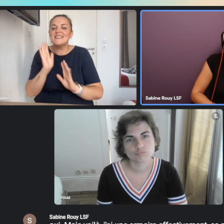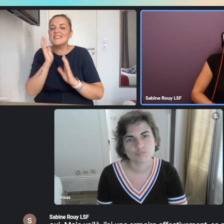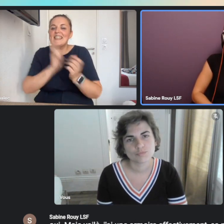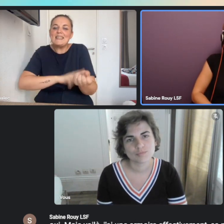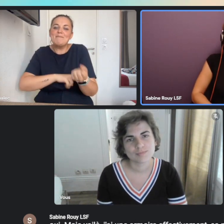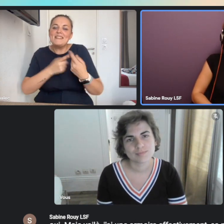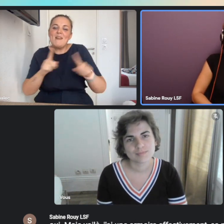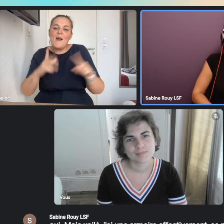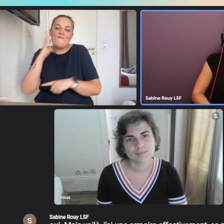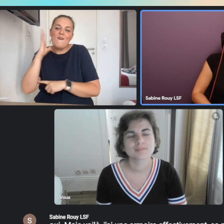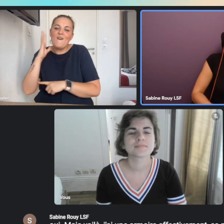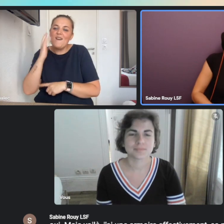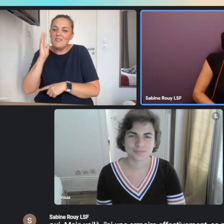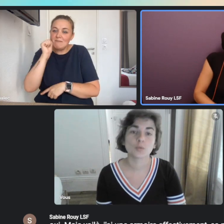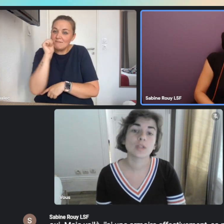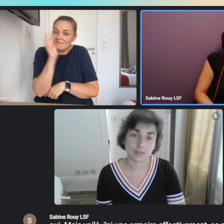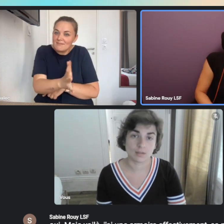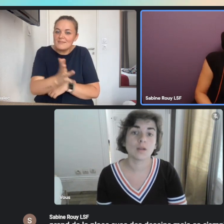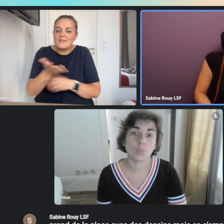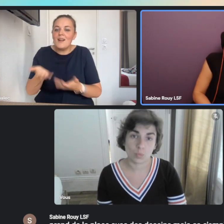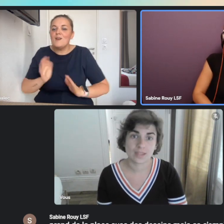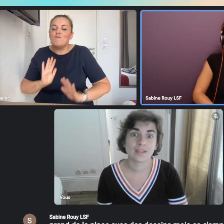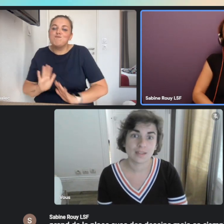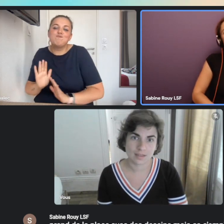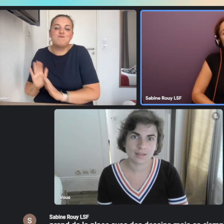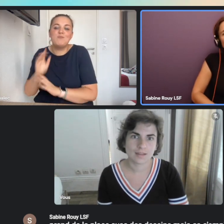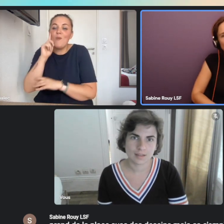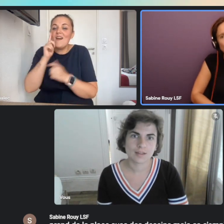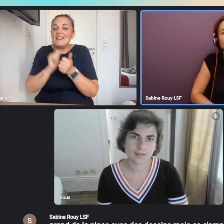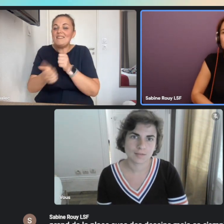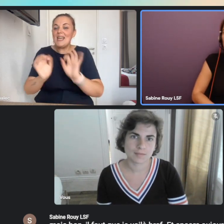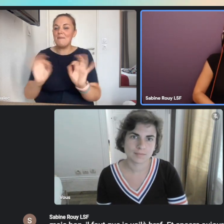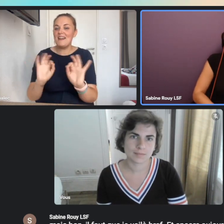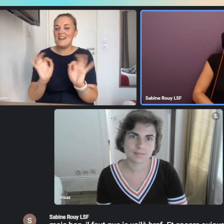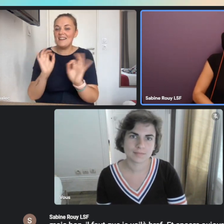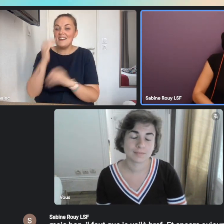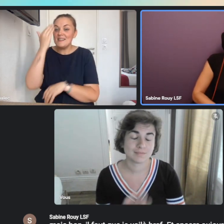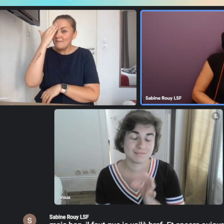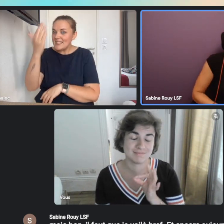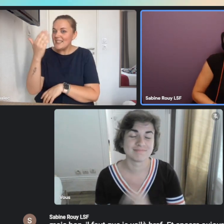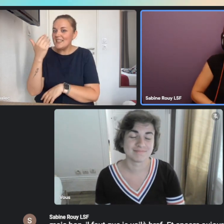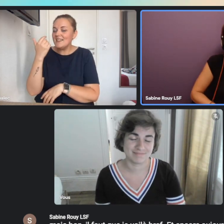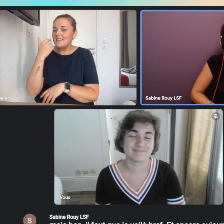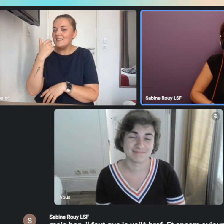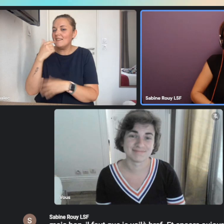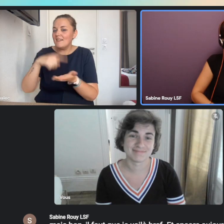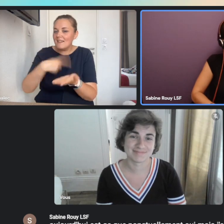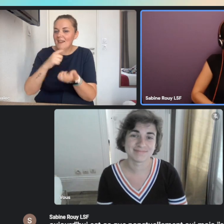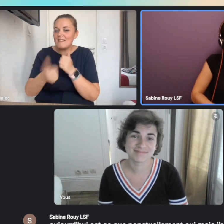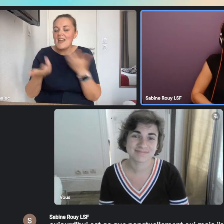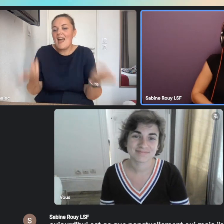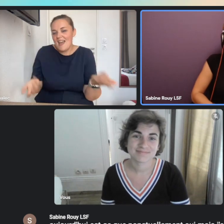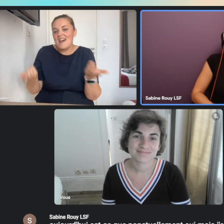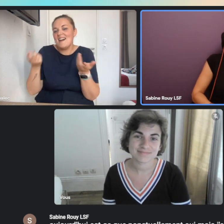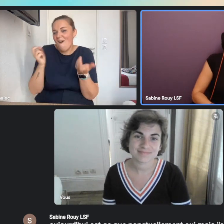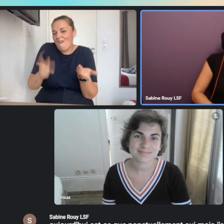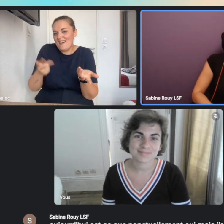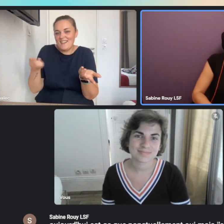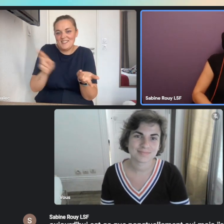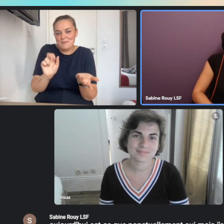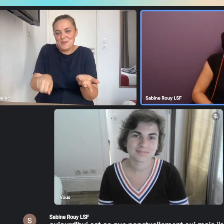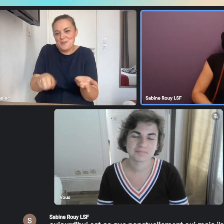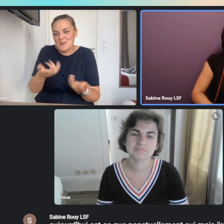dessiner, mais avec un rythme différent d'avant. Avant, c'était tous les jours, là, c'est, un peu moins parce que justement, il y a pas ce défi. Si